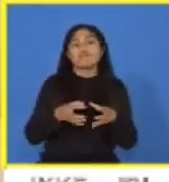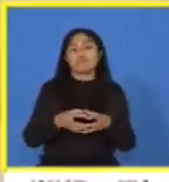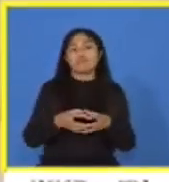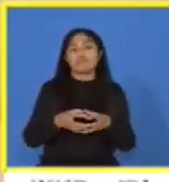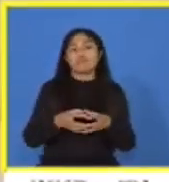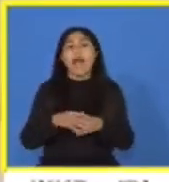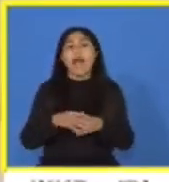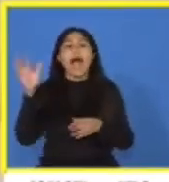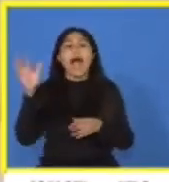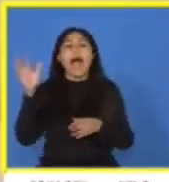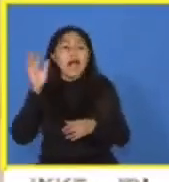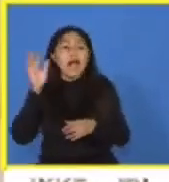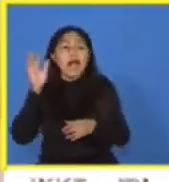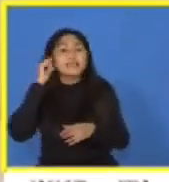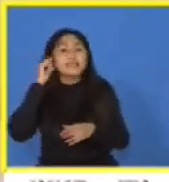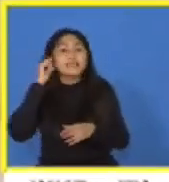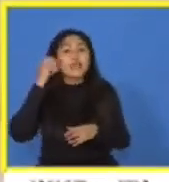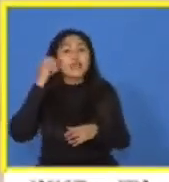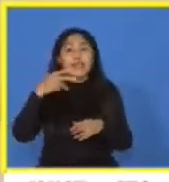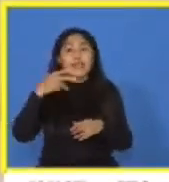Ya, halo Ibu Emma.